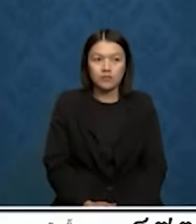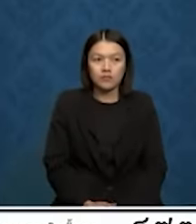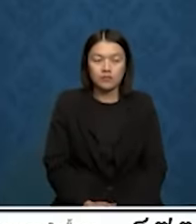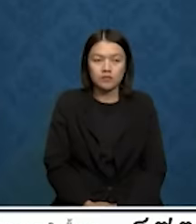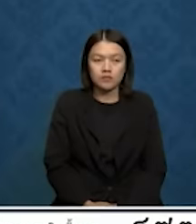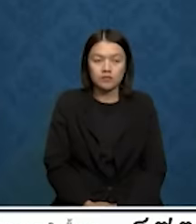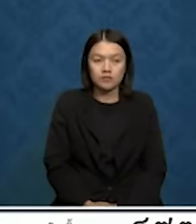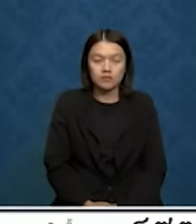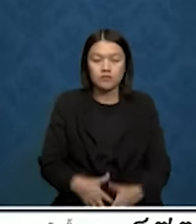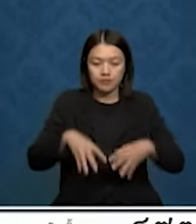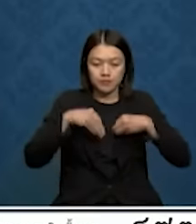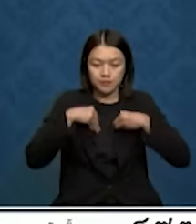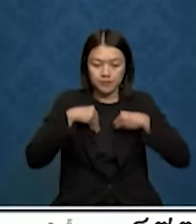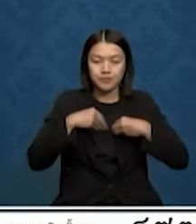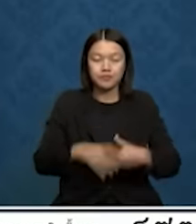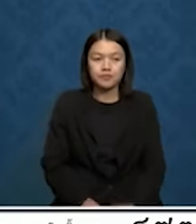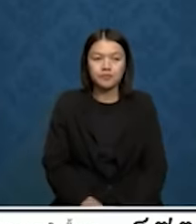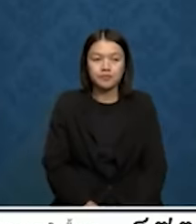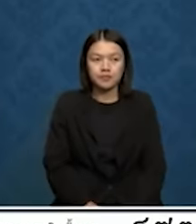ศักดิ์ชัยตันเจริญเห็นชอบครับ